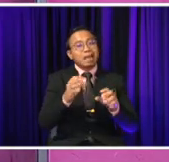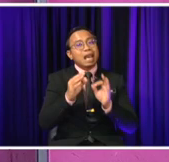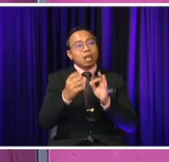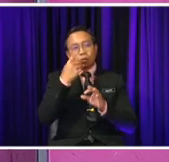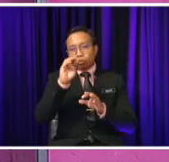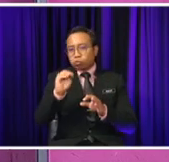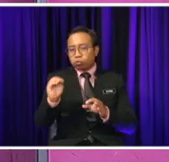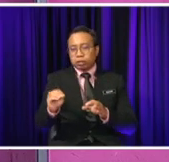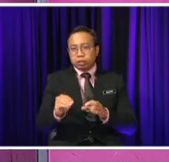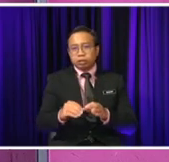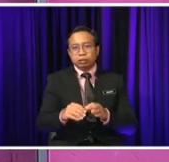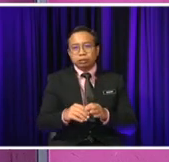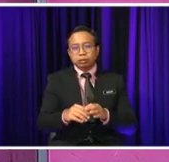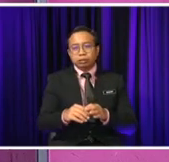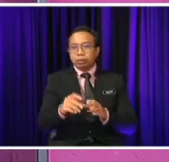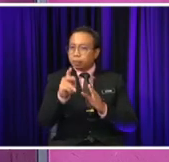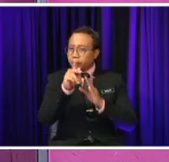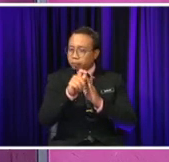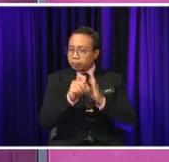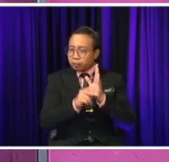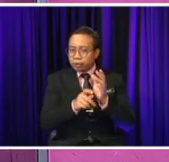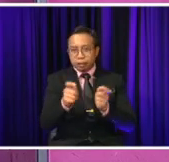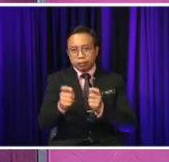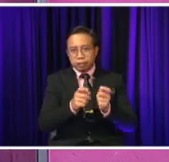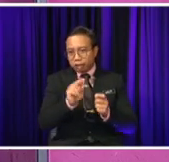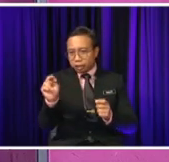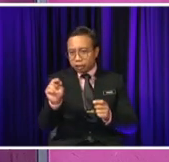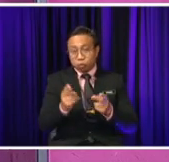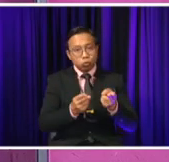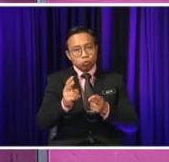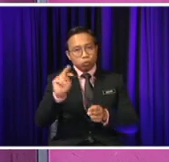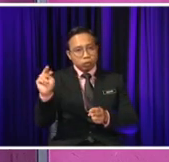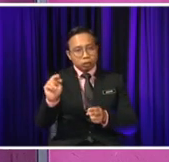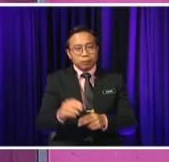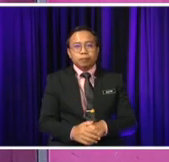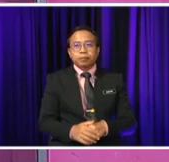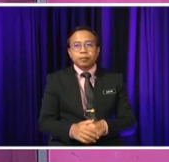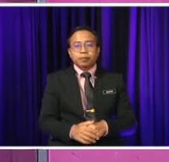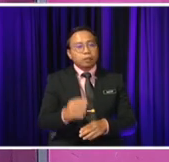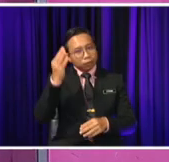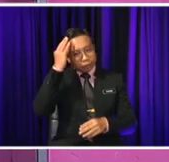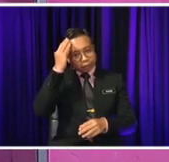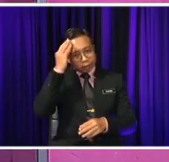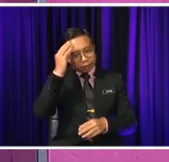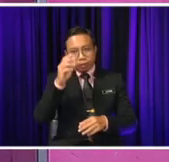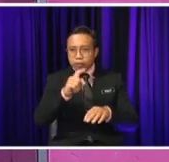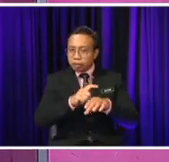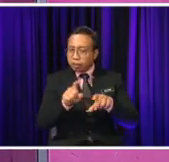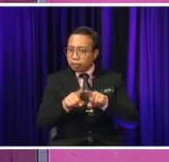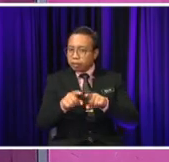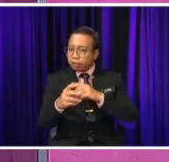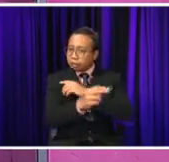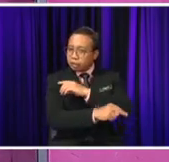memang lagi Stadion ini begini situ pasti pada pengurusan secara otomatis kita bikin macam Putra biru dan negara